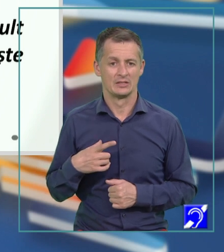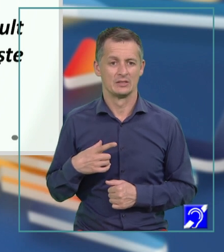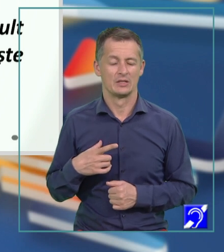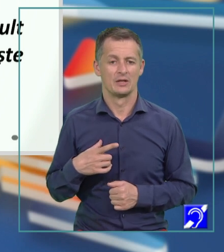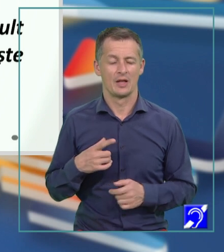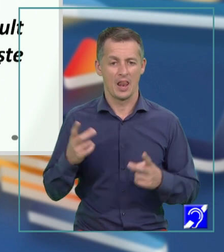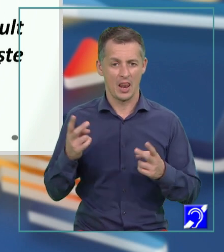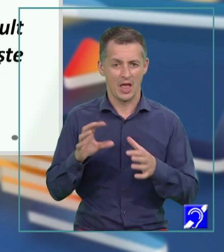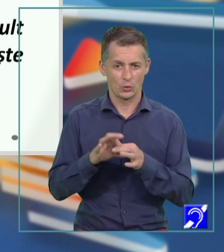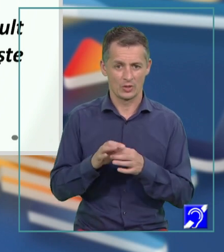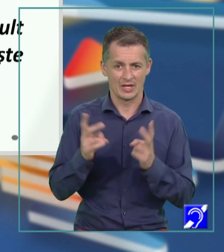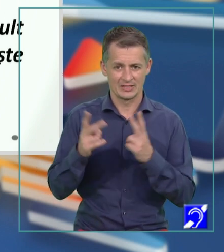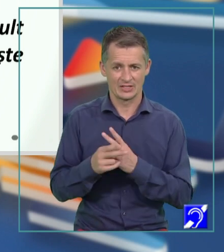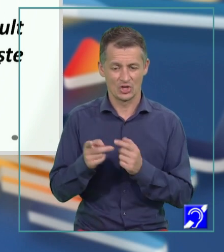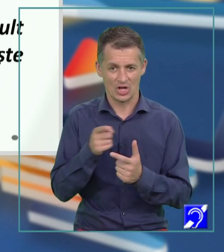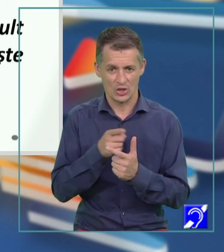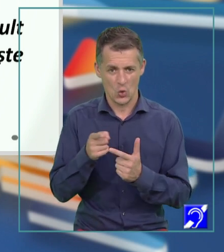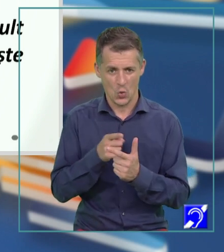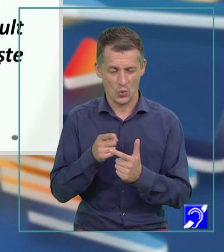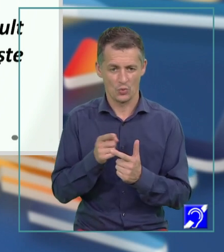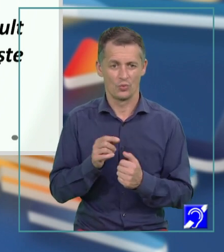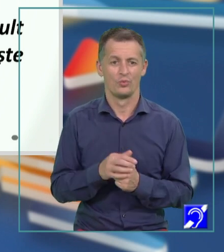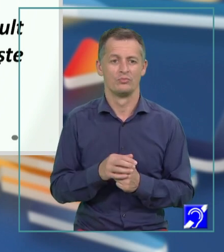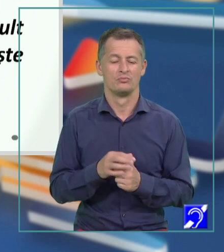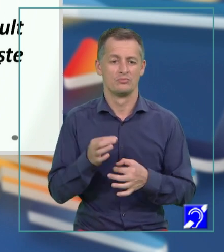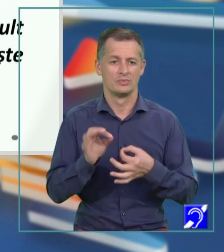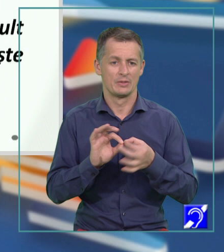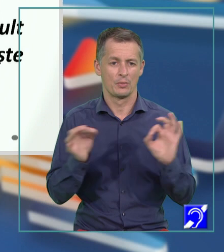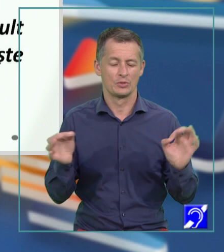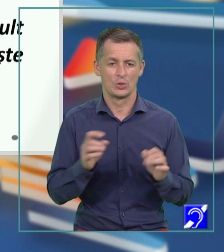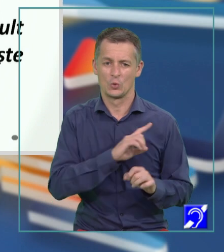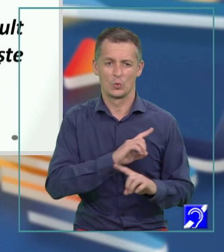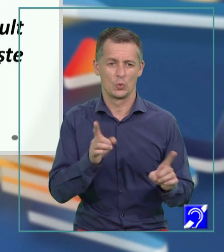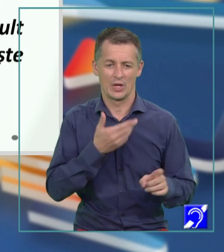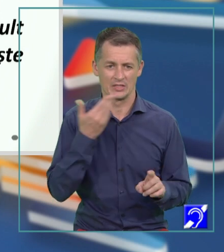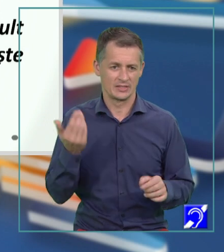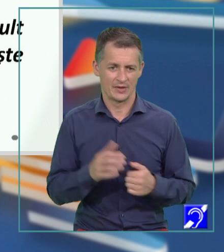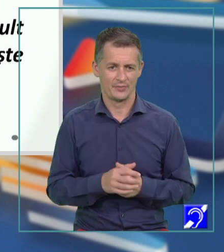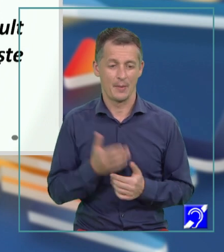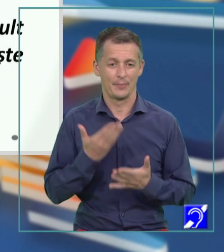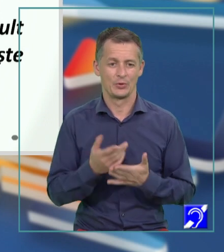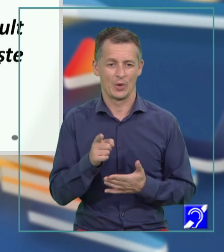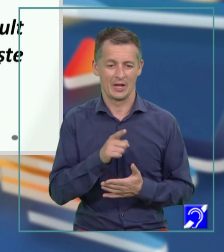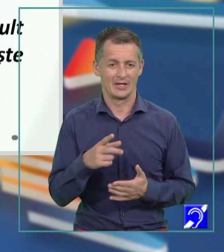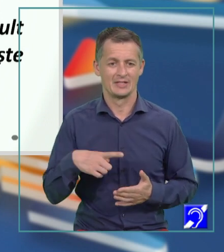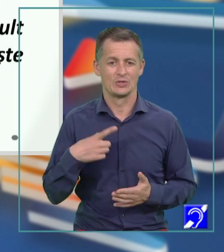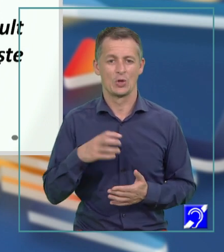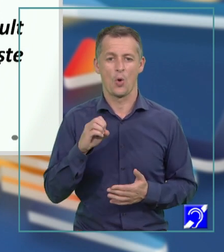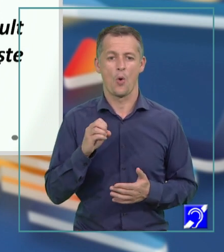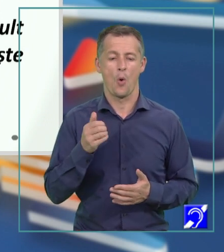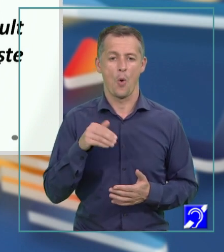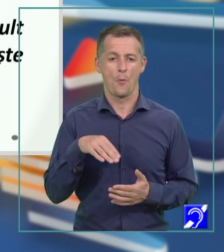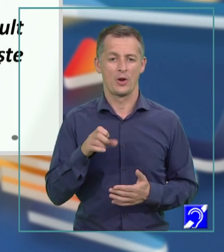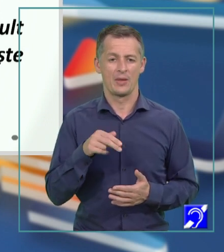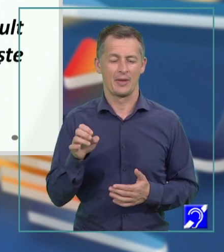din primul enunț și masă din cel de-al doilea enunț? Nu, bineînțeles, pentru că ele sunt omonime. Mai mult